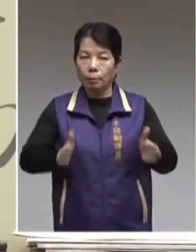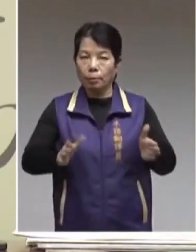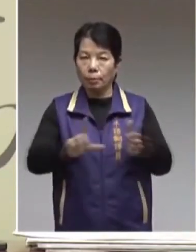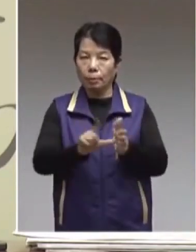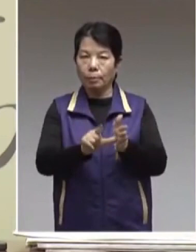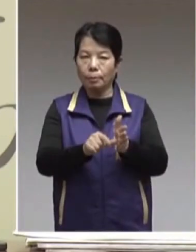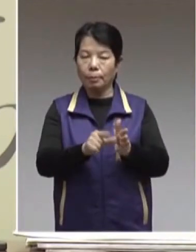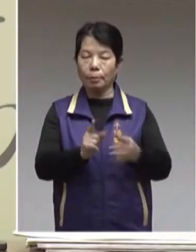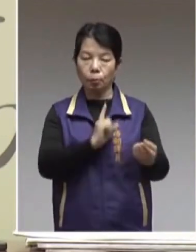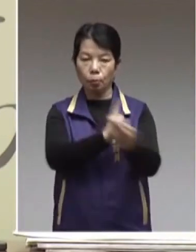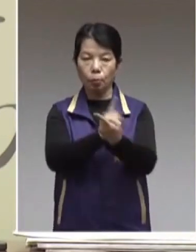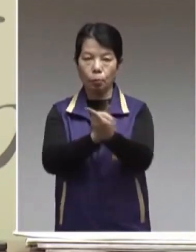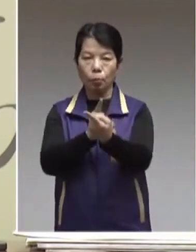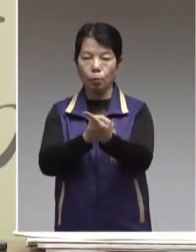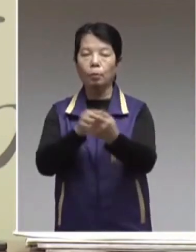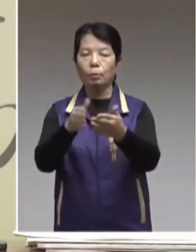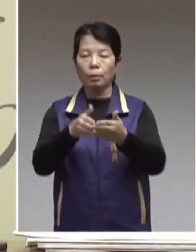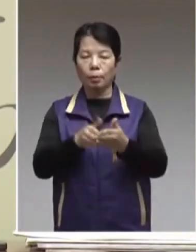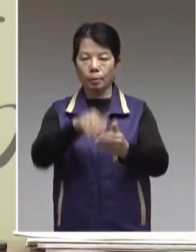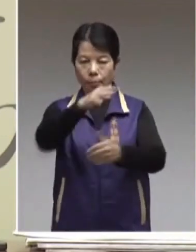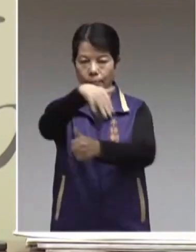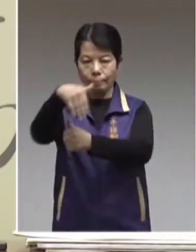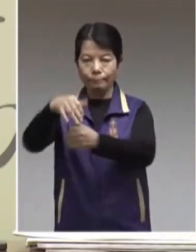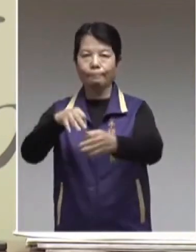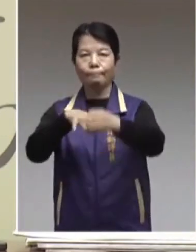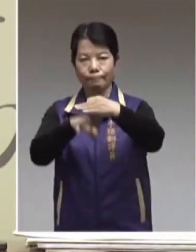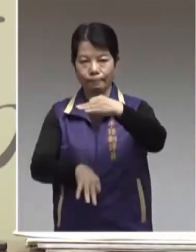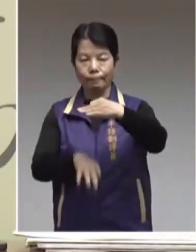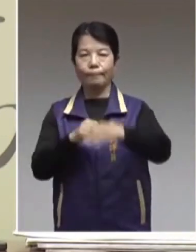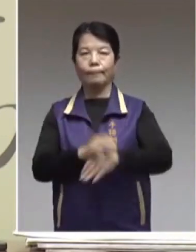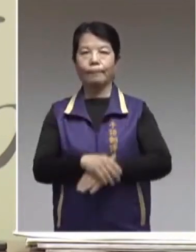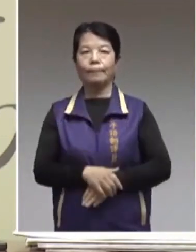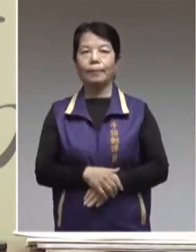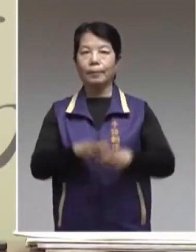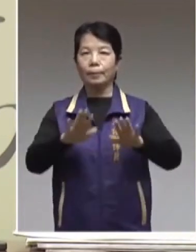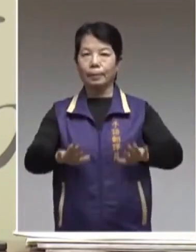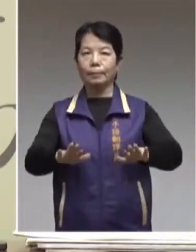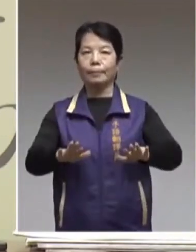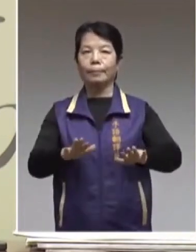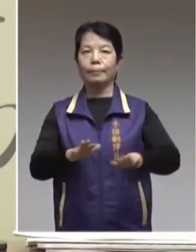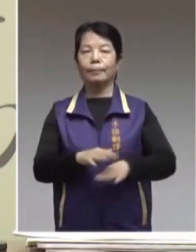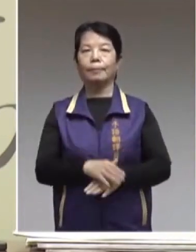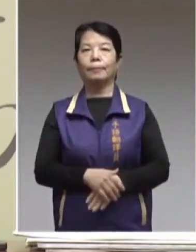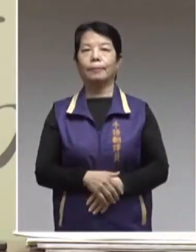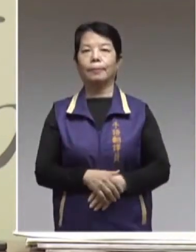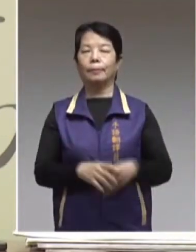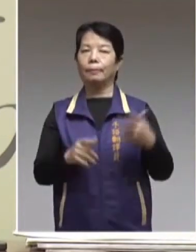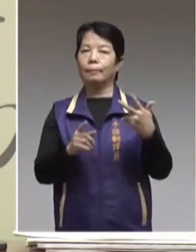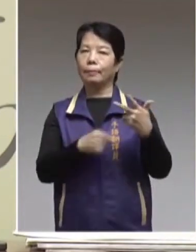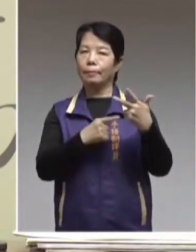触的对象，我们在进行框列，好。那所以大概今天有7个确诊个案。